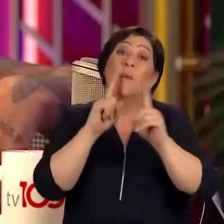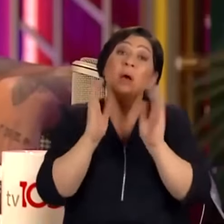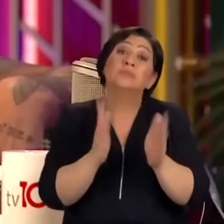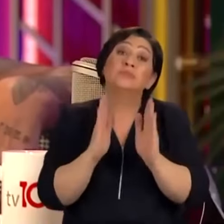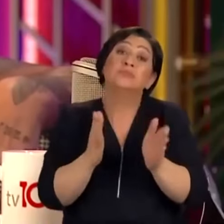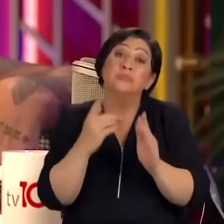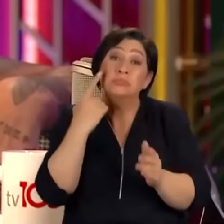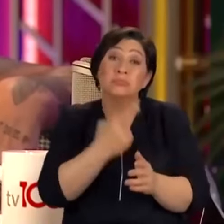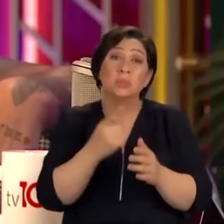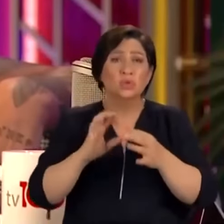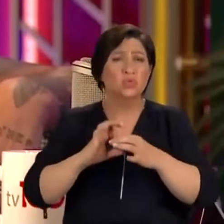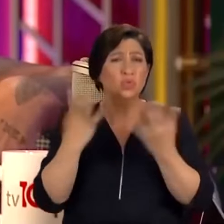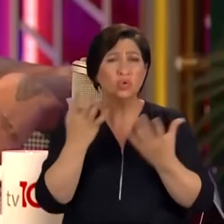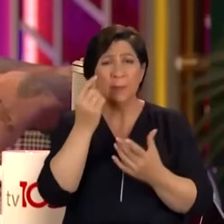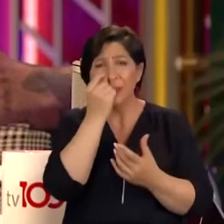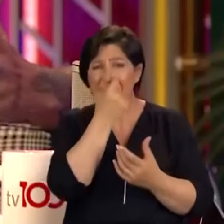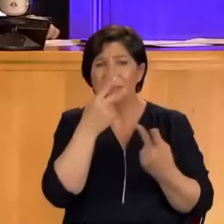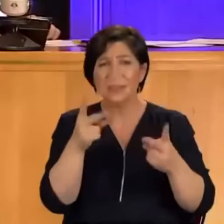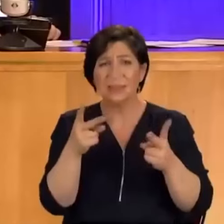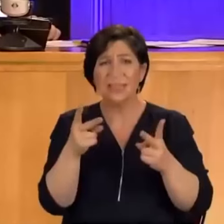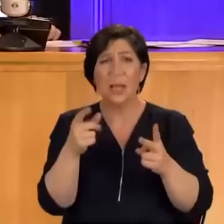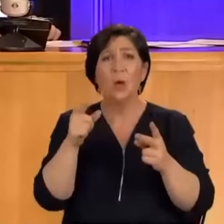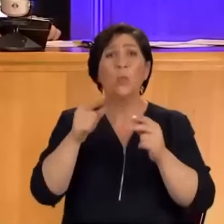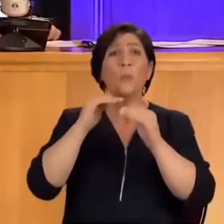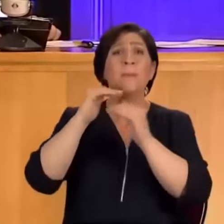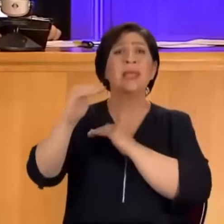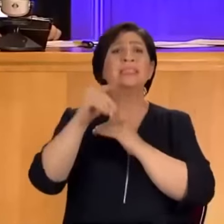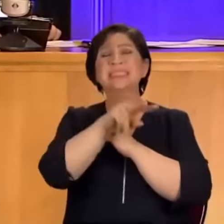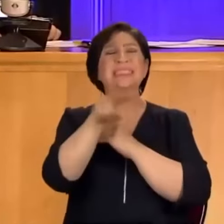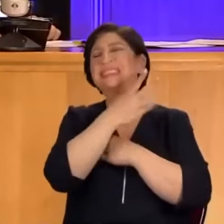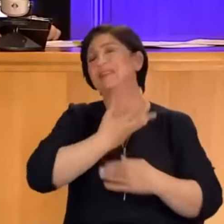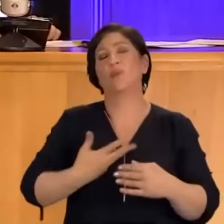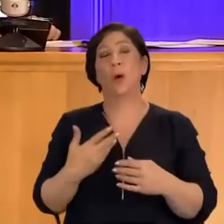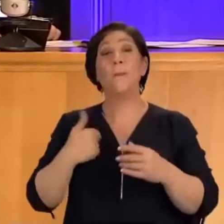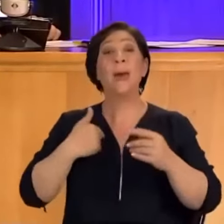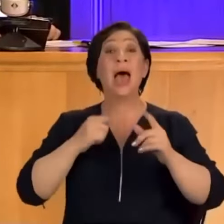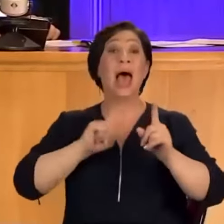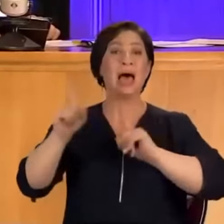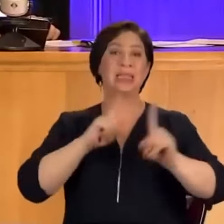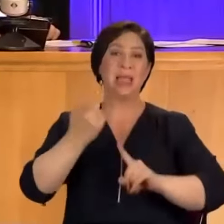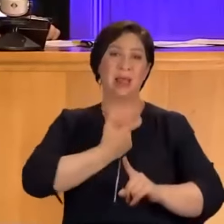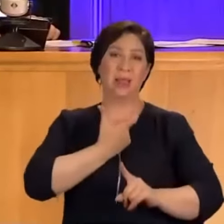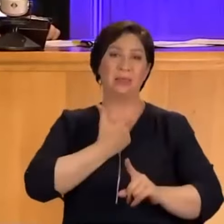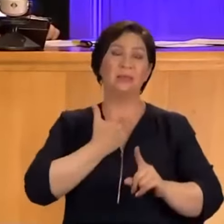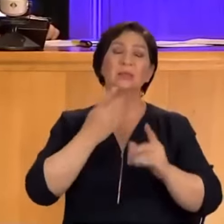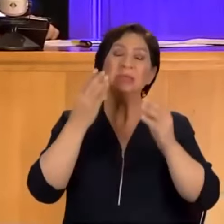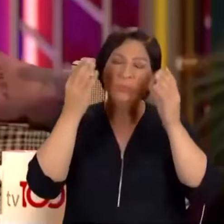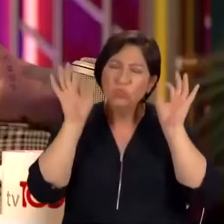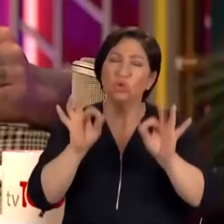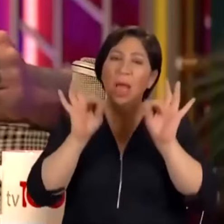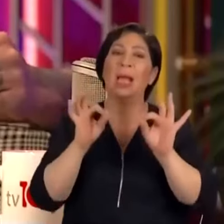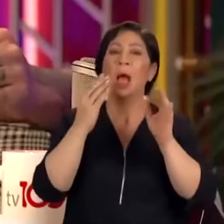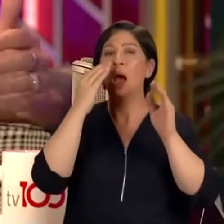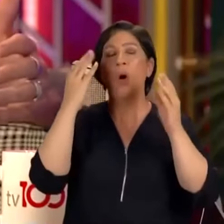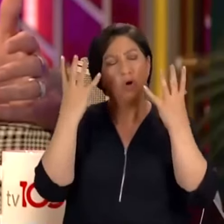devam edecek bakacağız aslında çözülebilecek bir durum işte ben zaten ad Hayır ben adaletin muhakkak tecelli